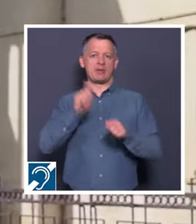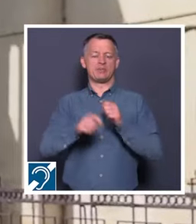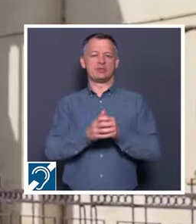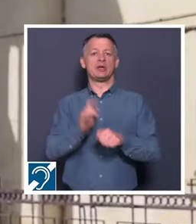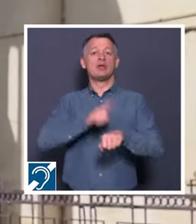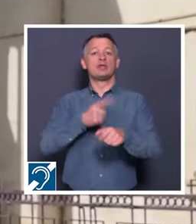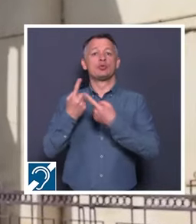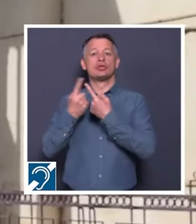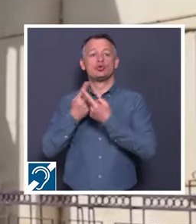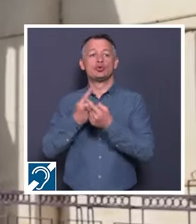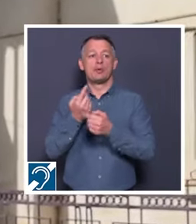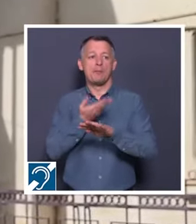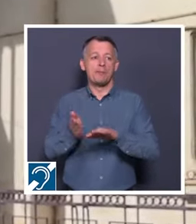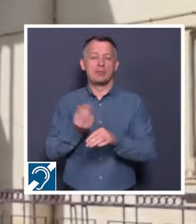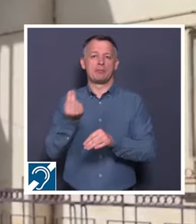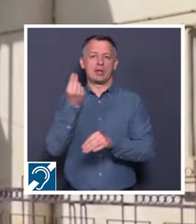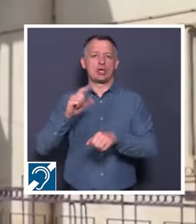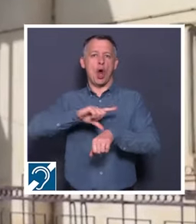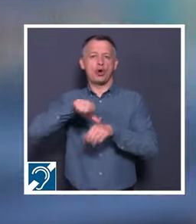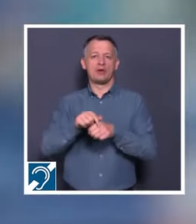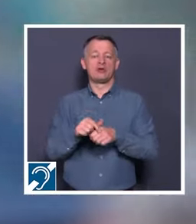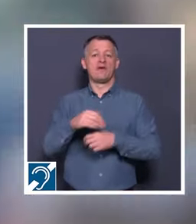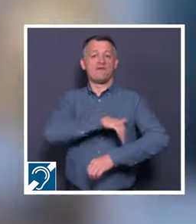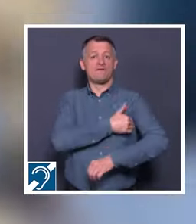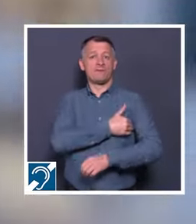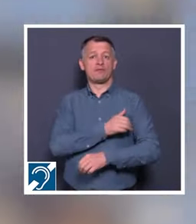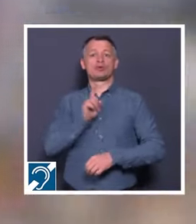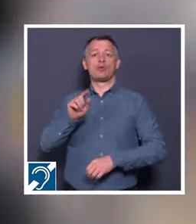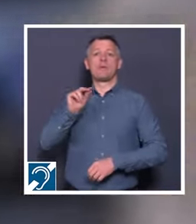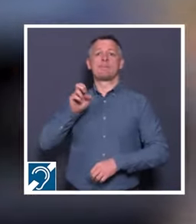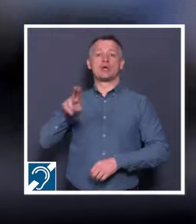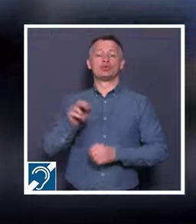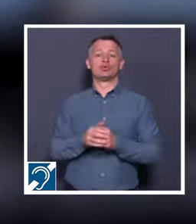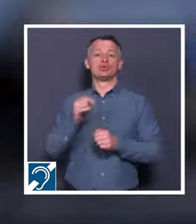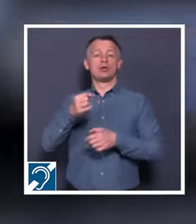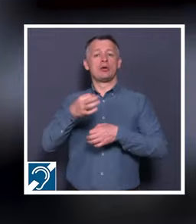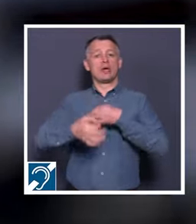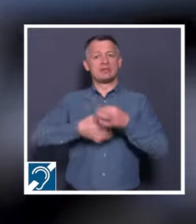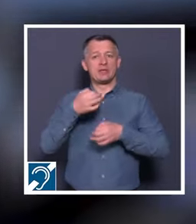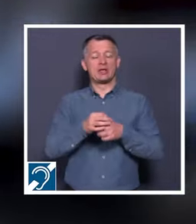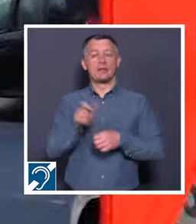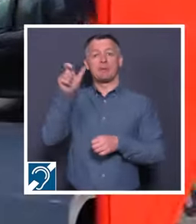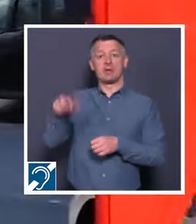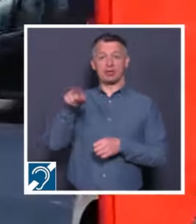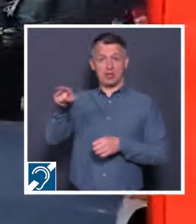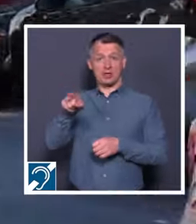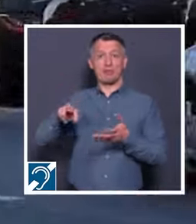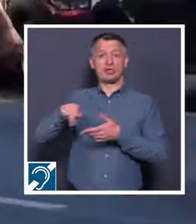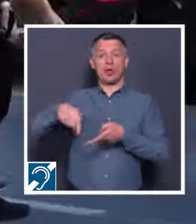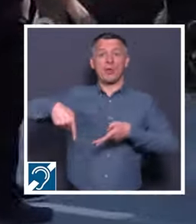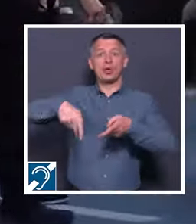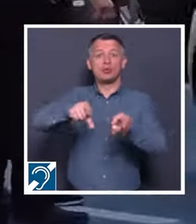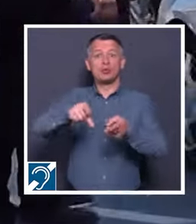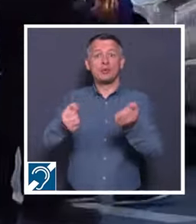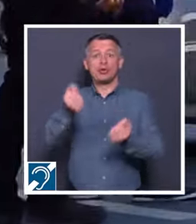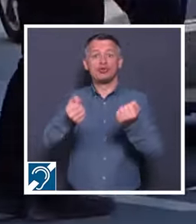au durat mai bine de o oră, avocații lui Vlad Pascu și-au axat pledoaria pe faptul că victimele accidentului mergeau pe șosea când a avut loc